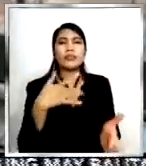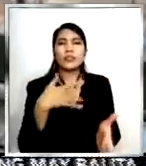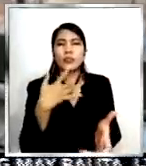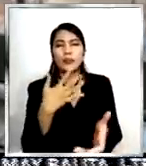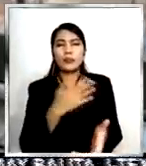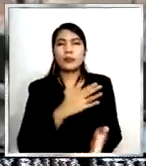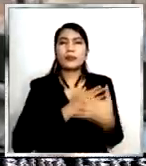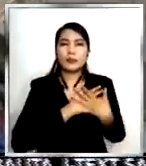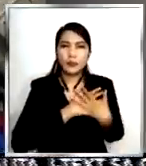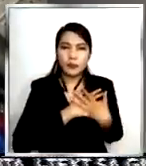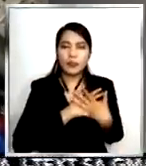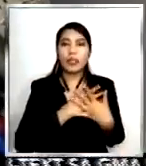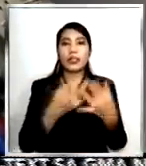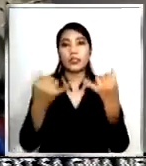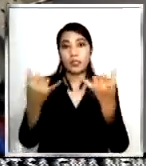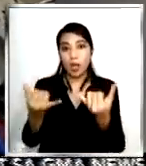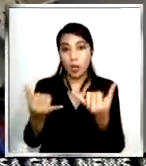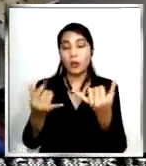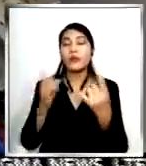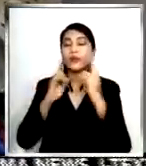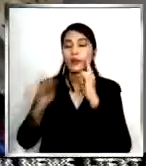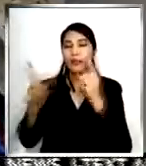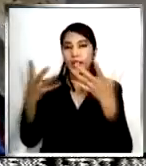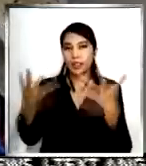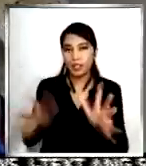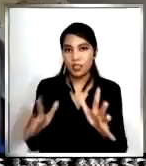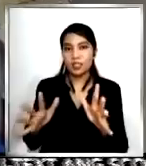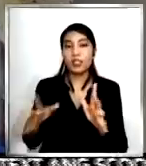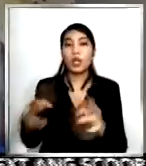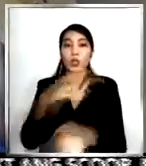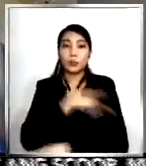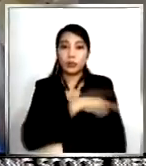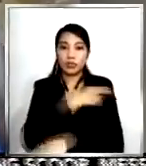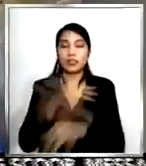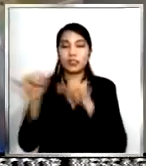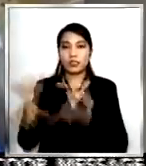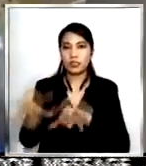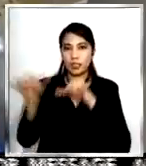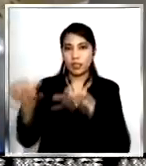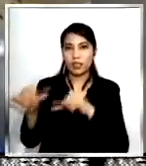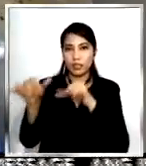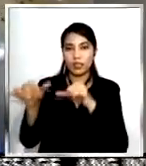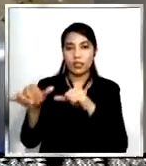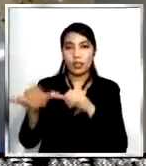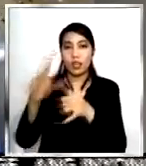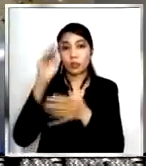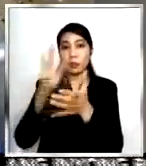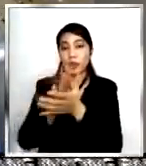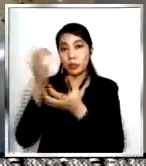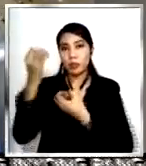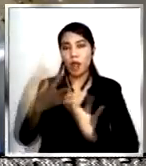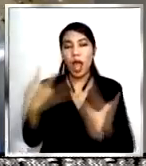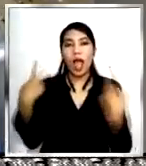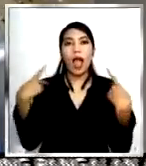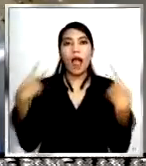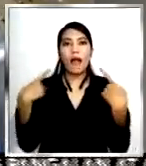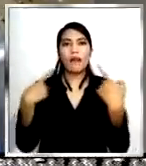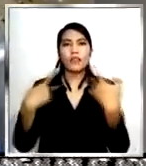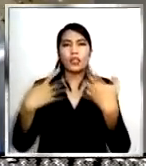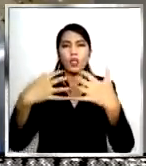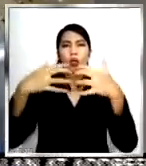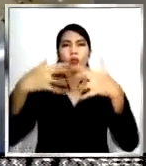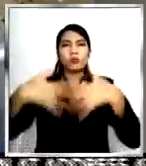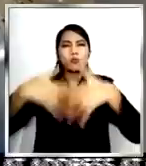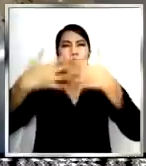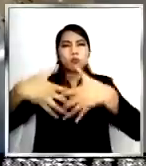sa tinamong mga sugat. Ikinuwento raw sa kanya ng mister na nagkaroon sila ng engine failure bago tamaan ng malakas na alon at tuluyang